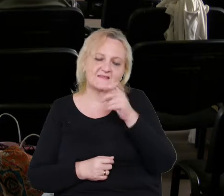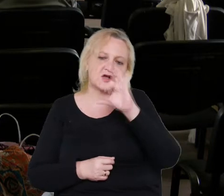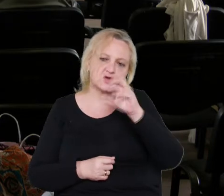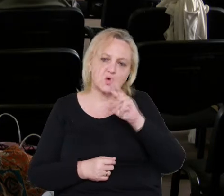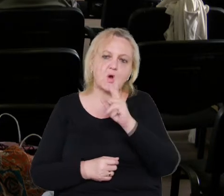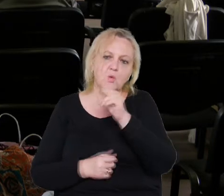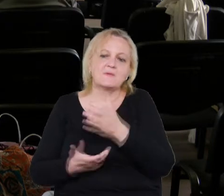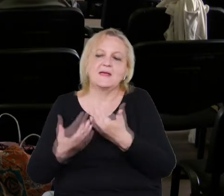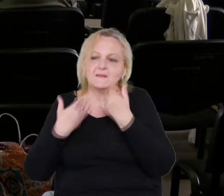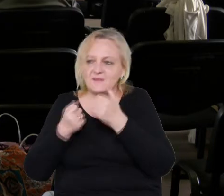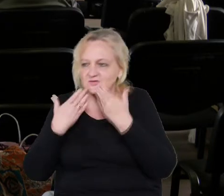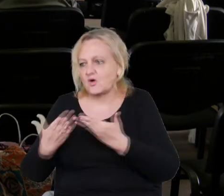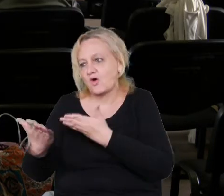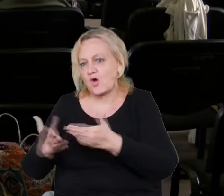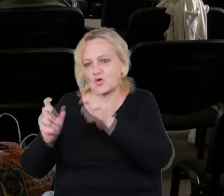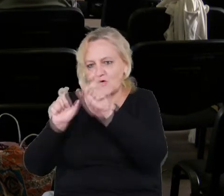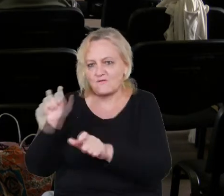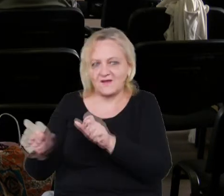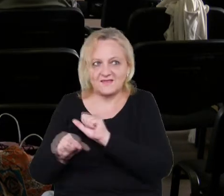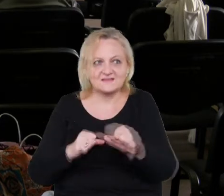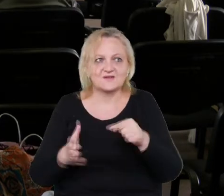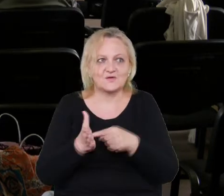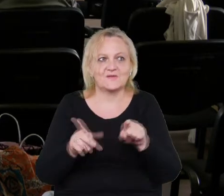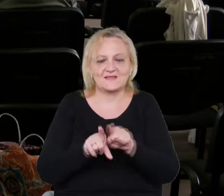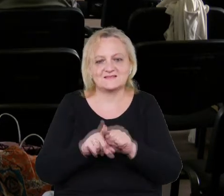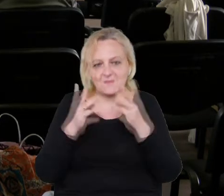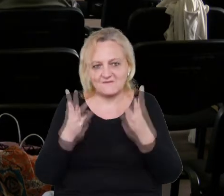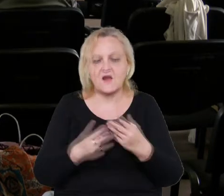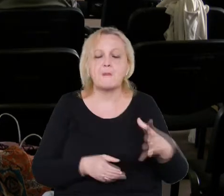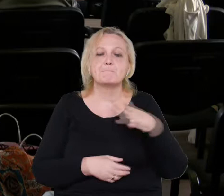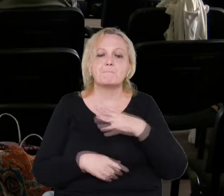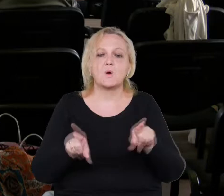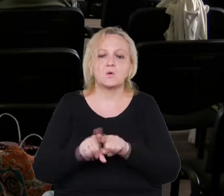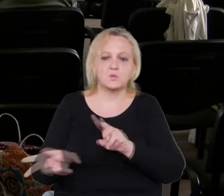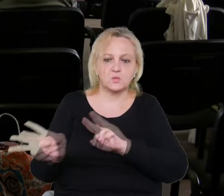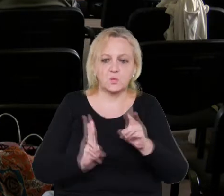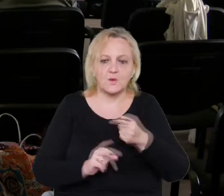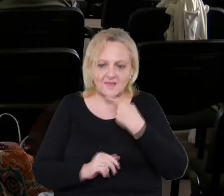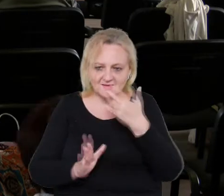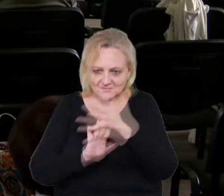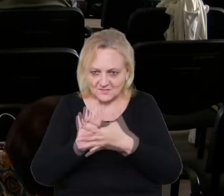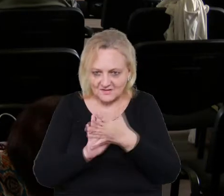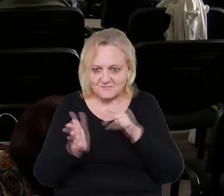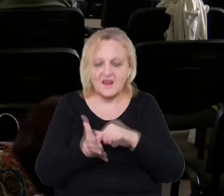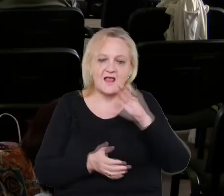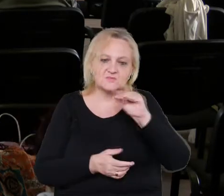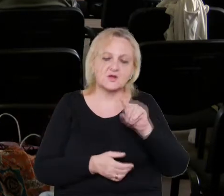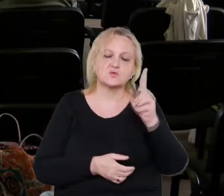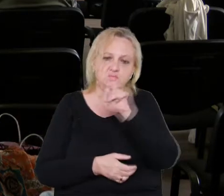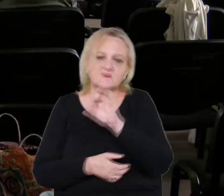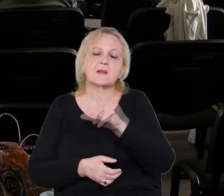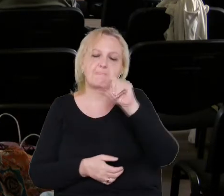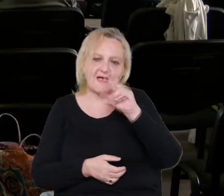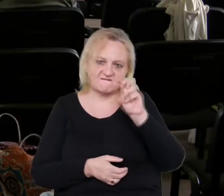bardzo dziękujemy za gotowość to też jest ważne były również tłumaczę gotowi na język migowy pani Elżbieta Żurawskiej